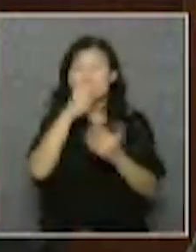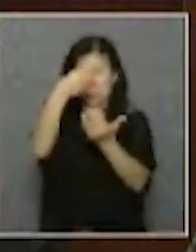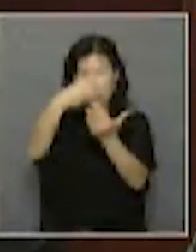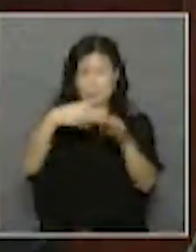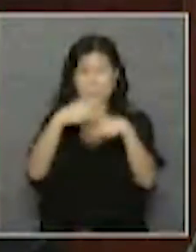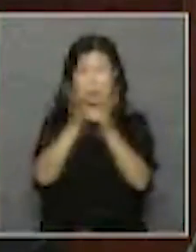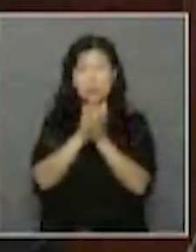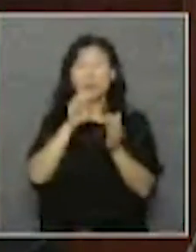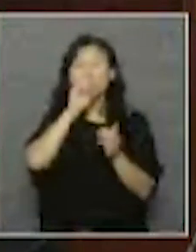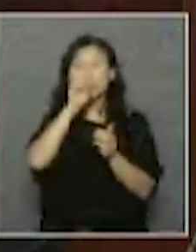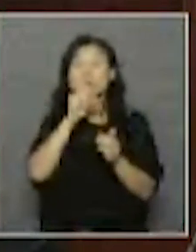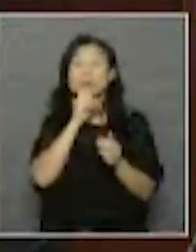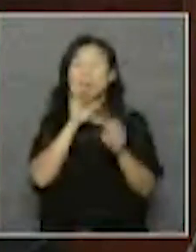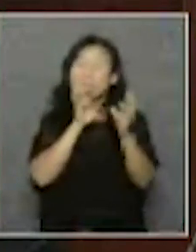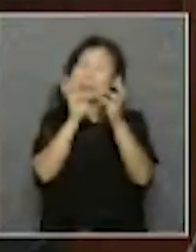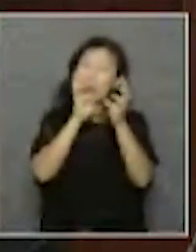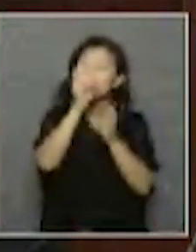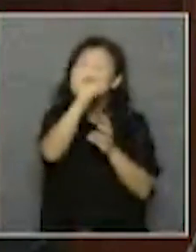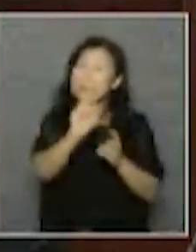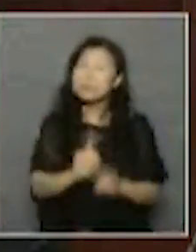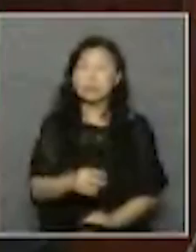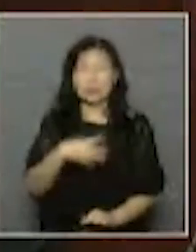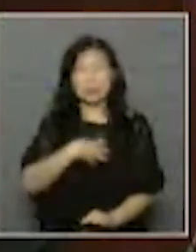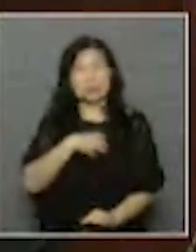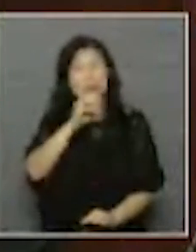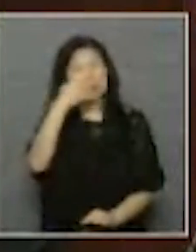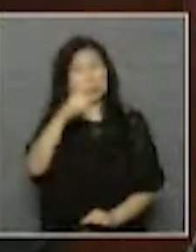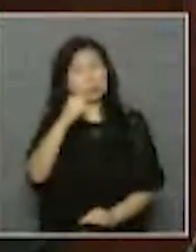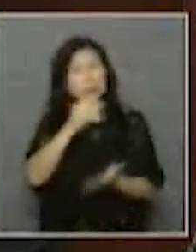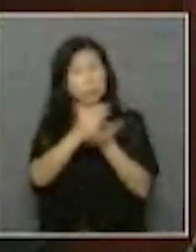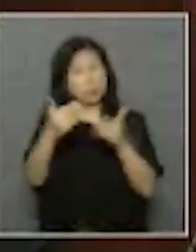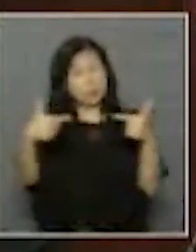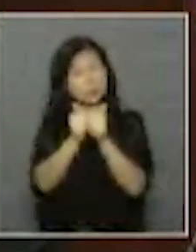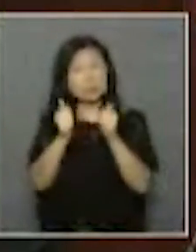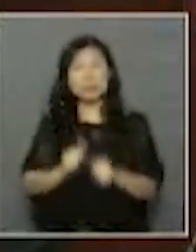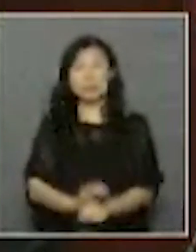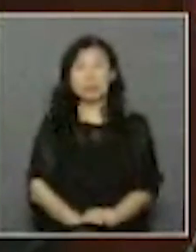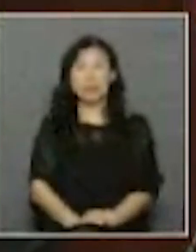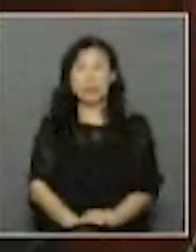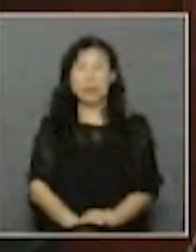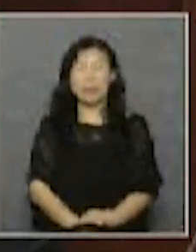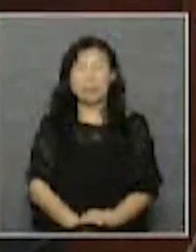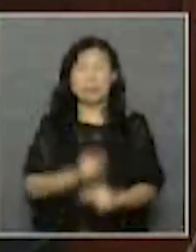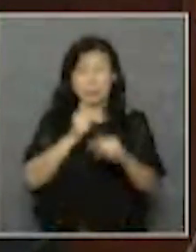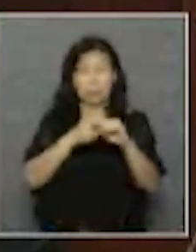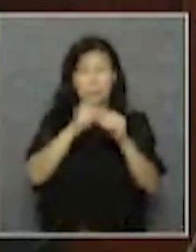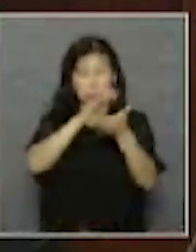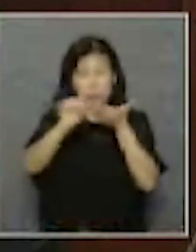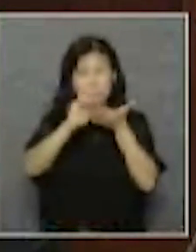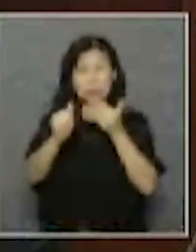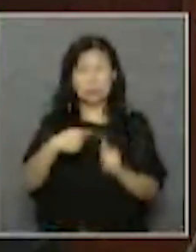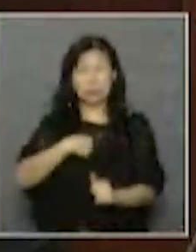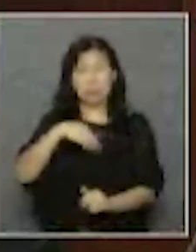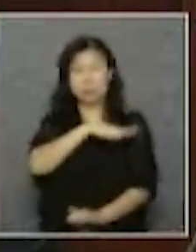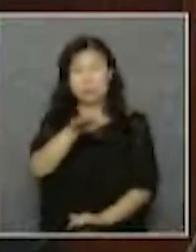到發言，同埋説明點解你覺得咧唔撥款就合理嘅。但係咧好清楚，如果我哋